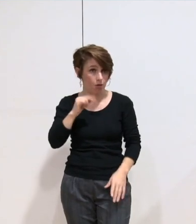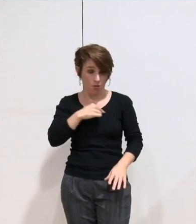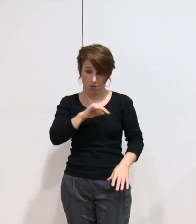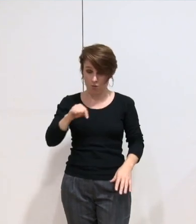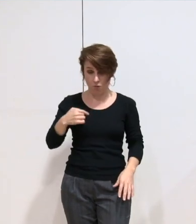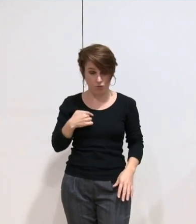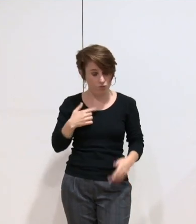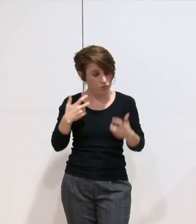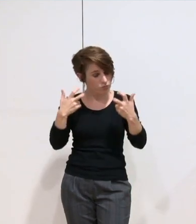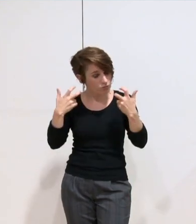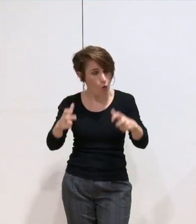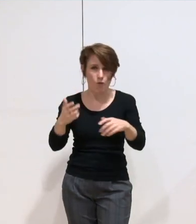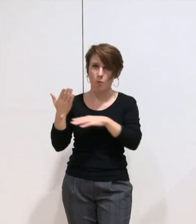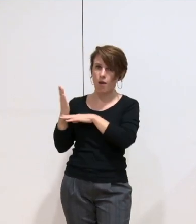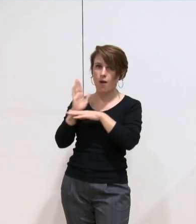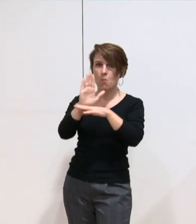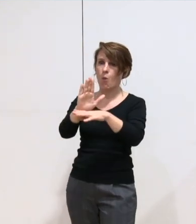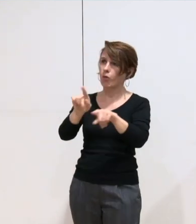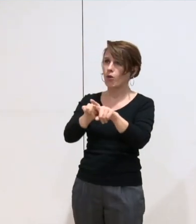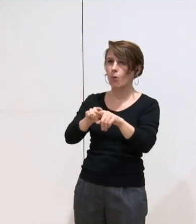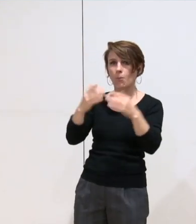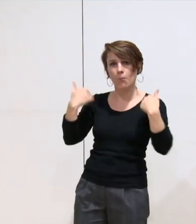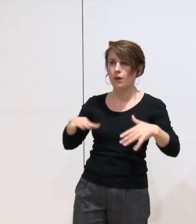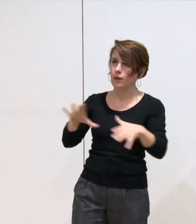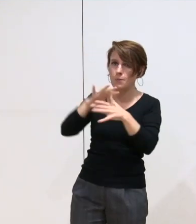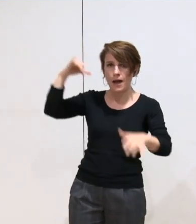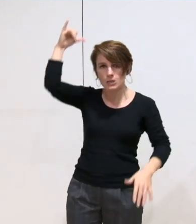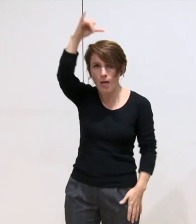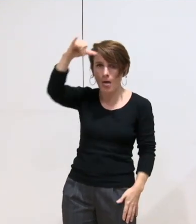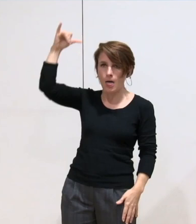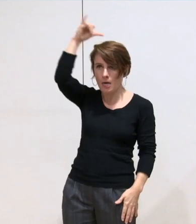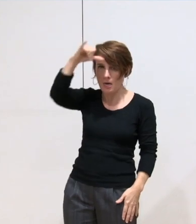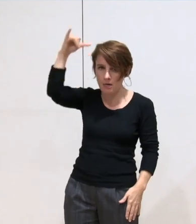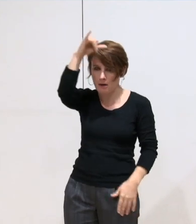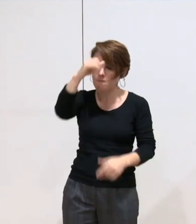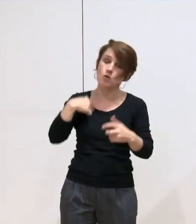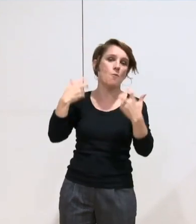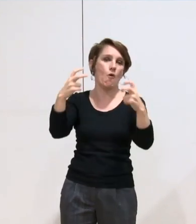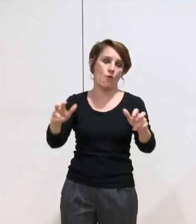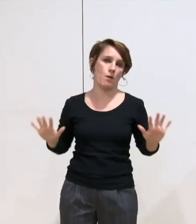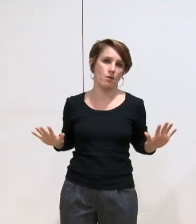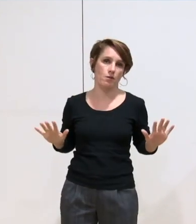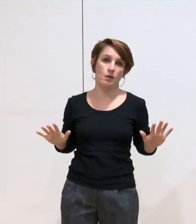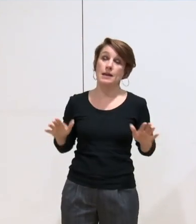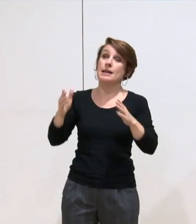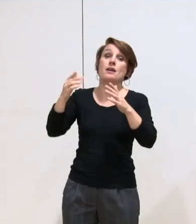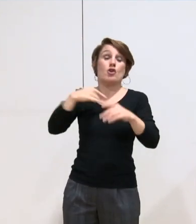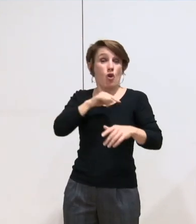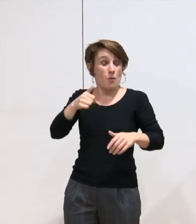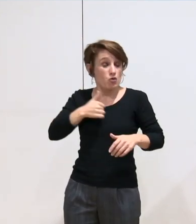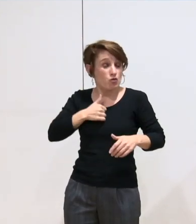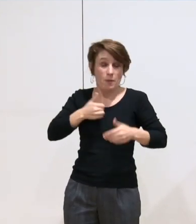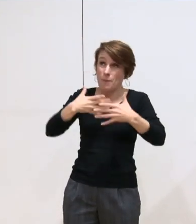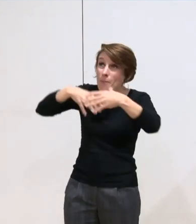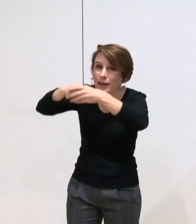l'impression de servir d'alibi, ce qui est trop souvent l'impression qui est la nôtre, à des décisions qui ne sont pas